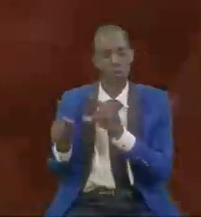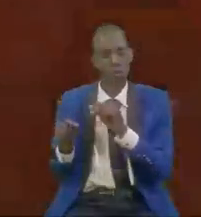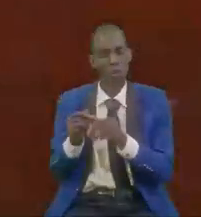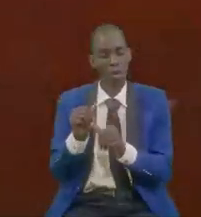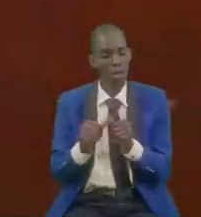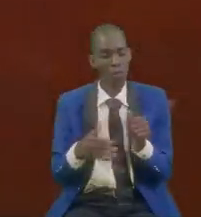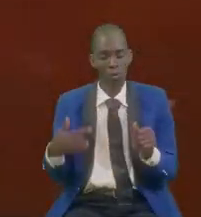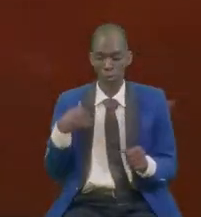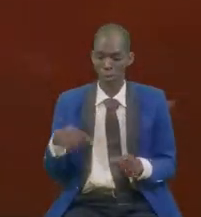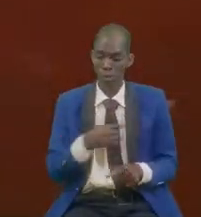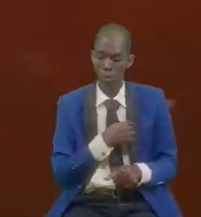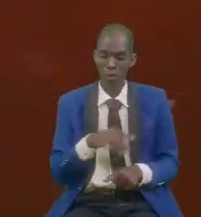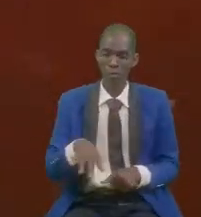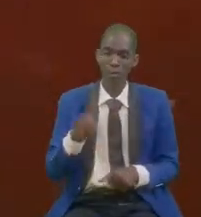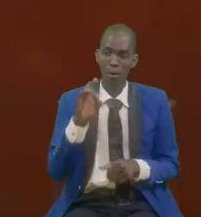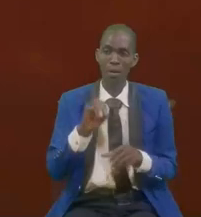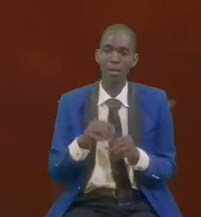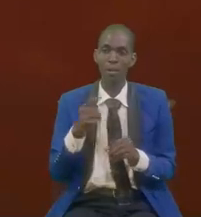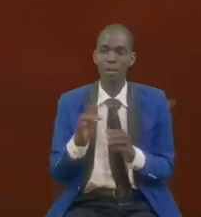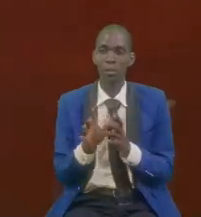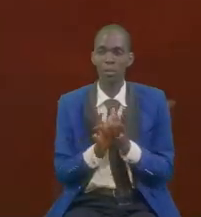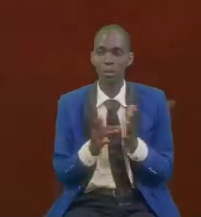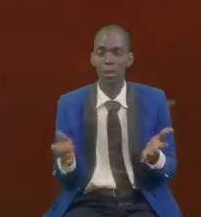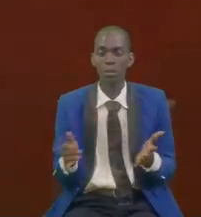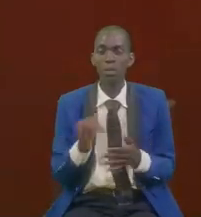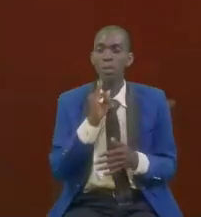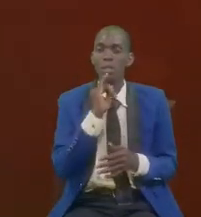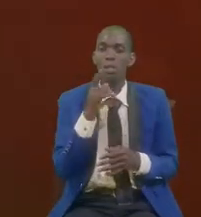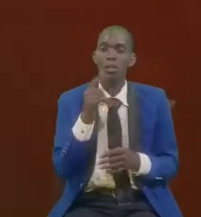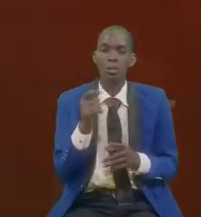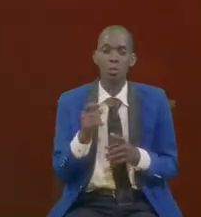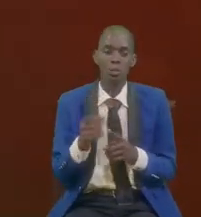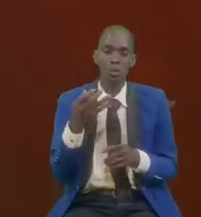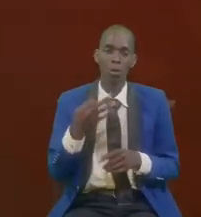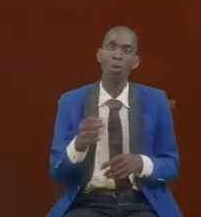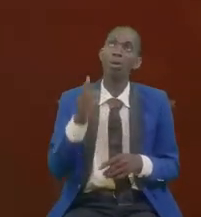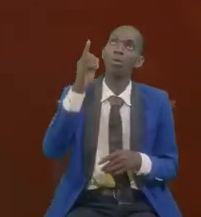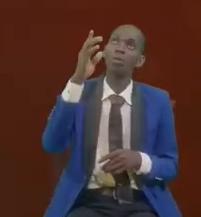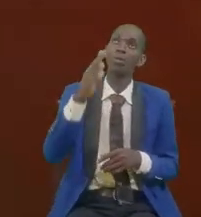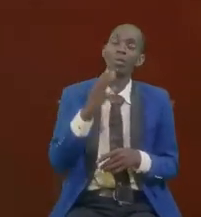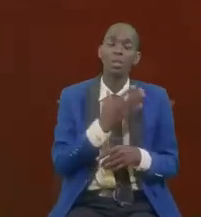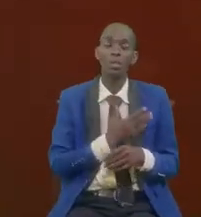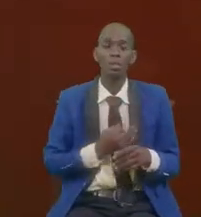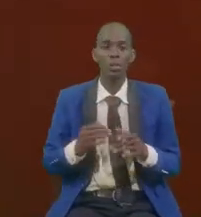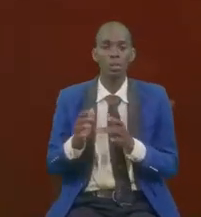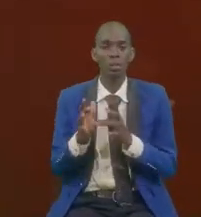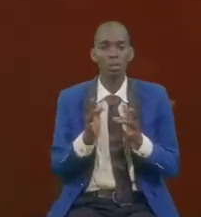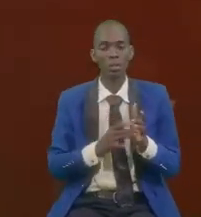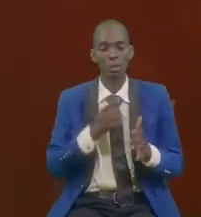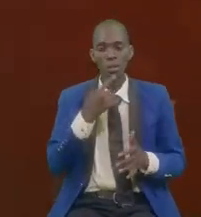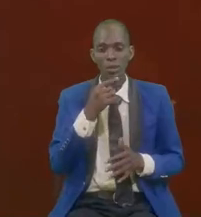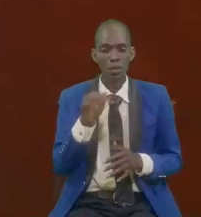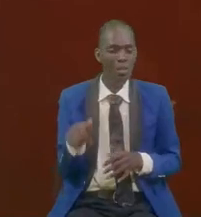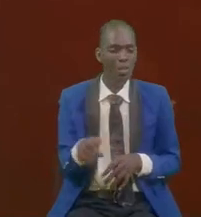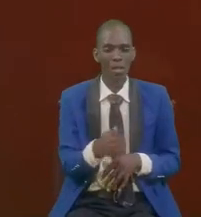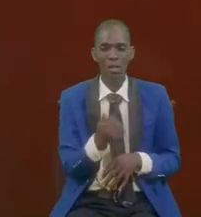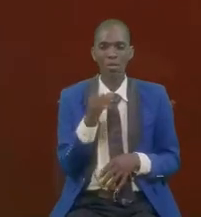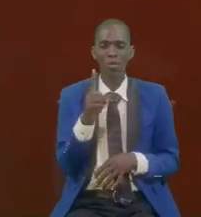la Bible, dans la parole de Dieu, c'est la parole de Dieu. Et Jésus a dit,